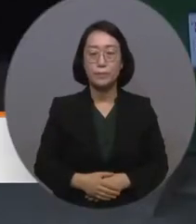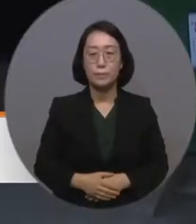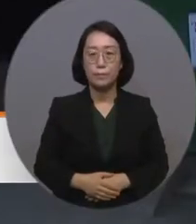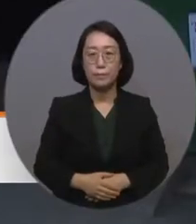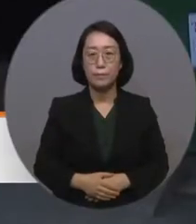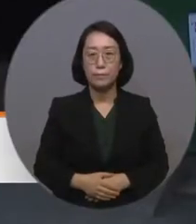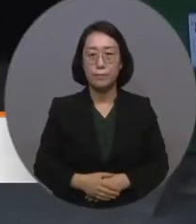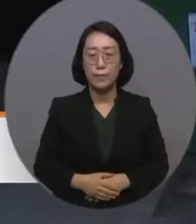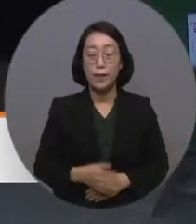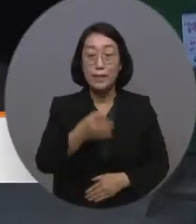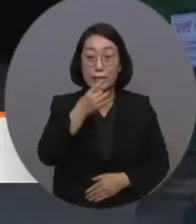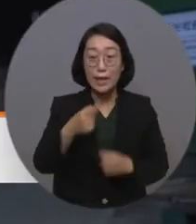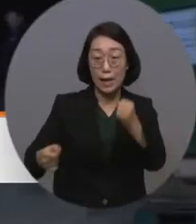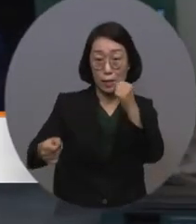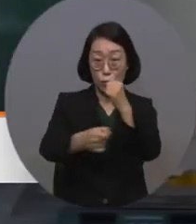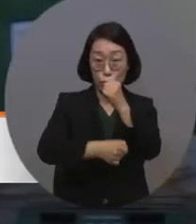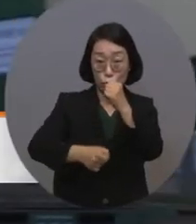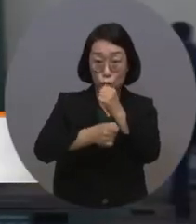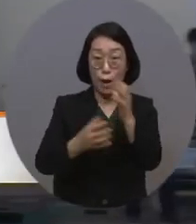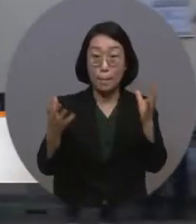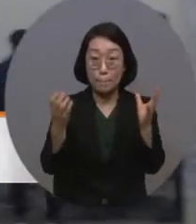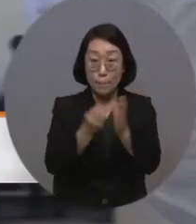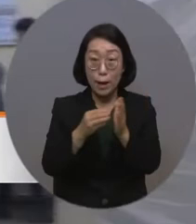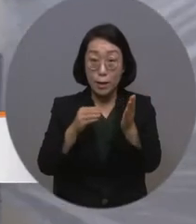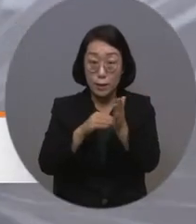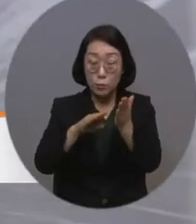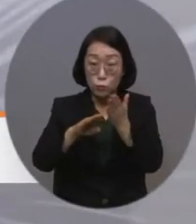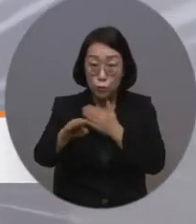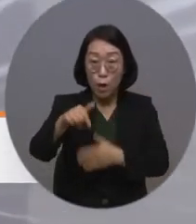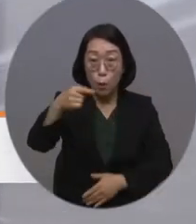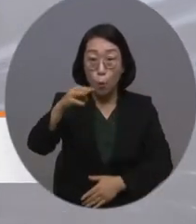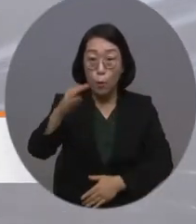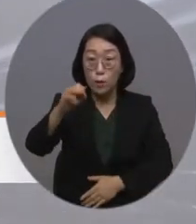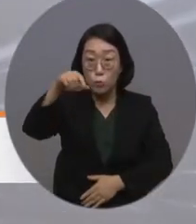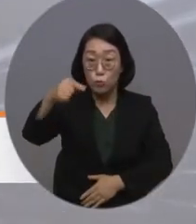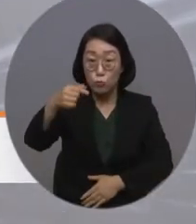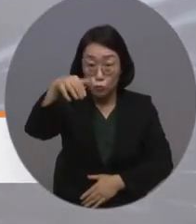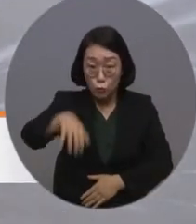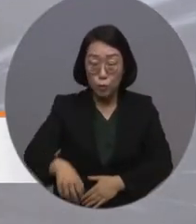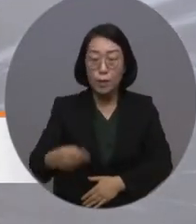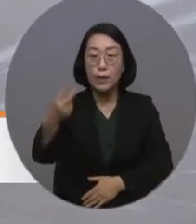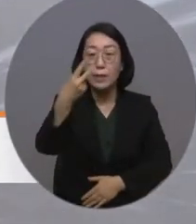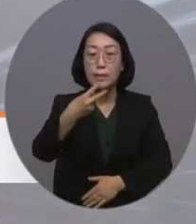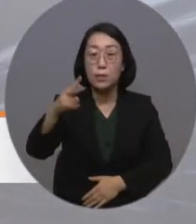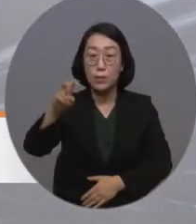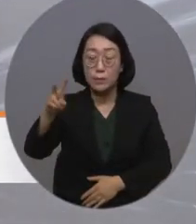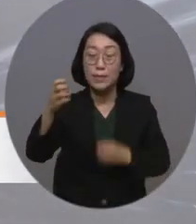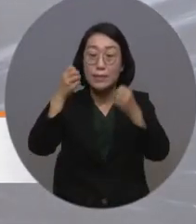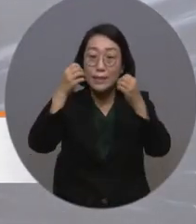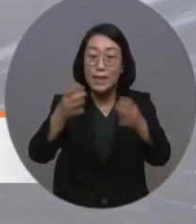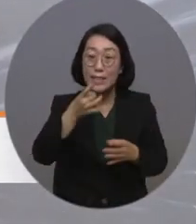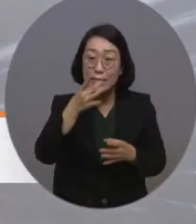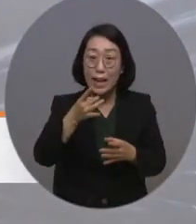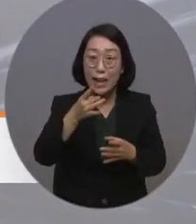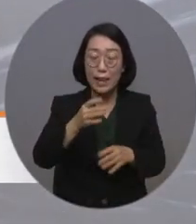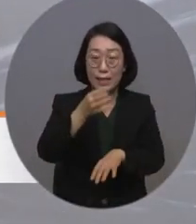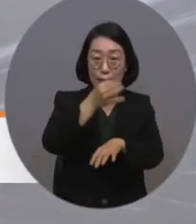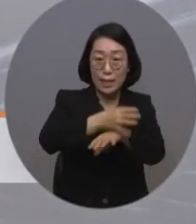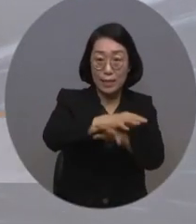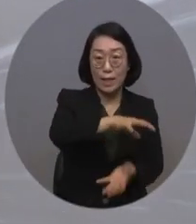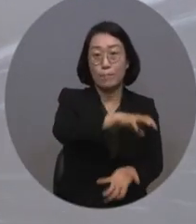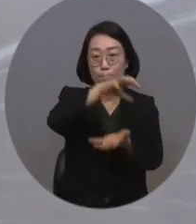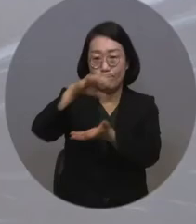가을 들녘에 벼 수확기가 마무리됨에 따라 고흥군은 2022년산 공공비축 미곡 포대벼